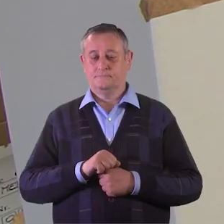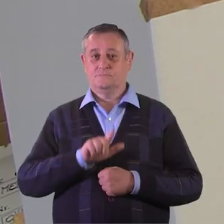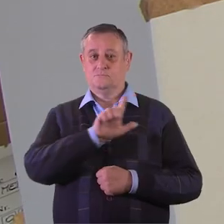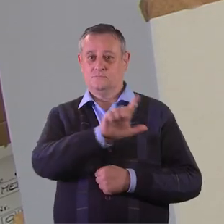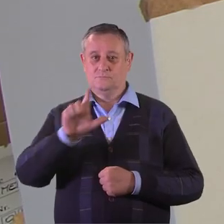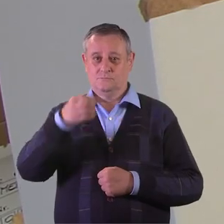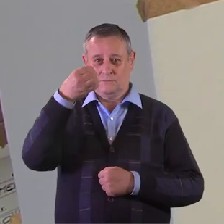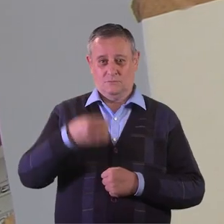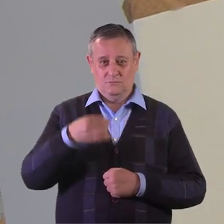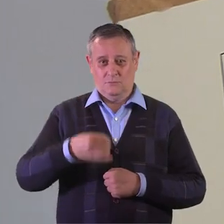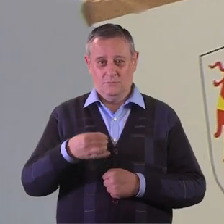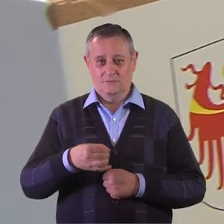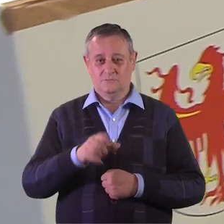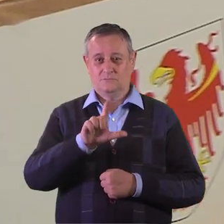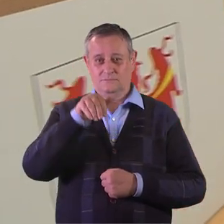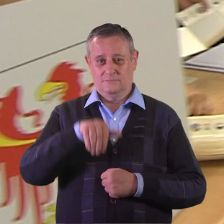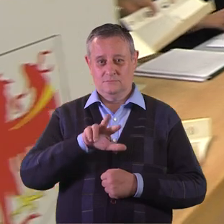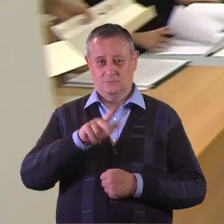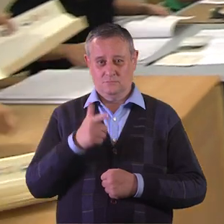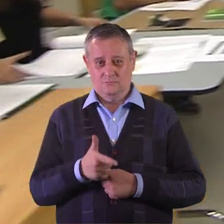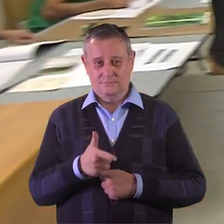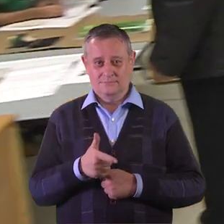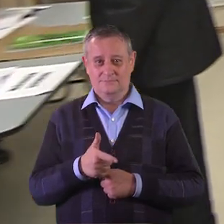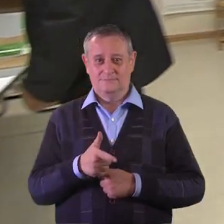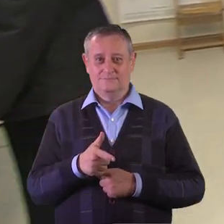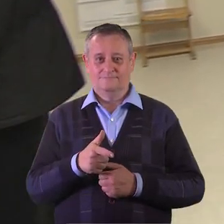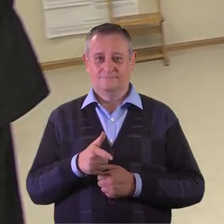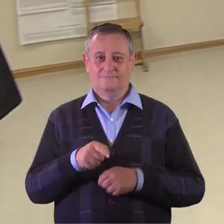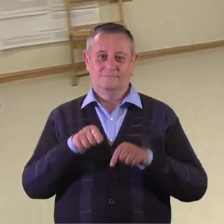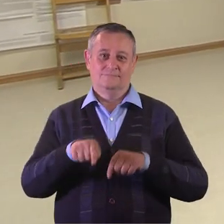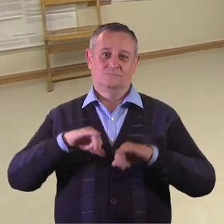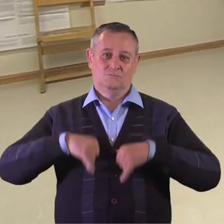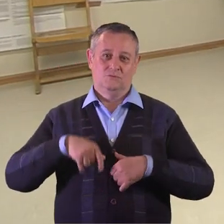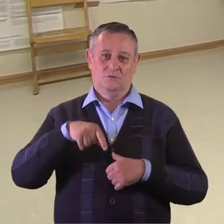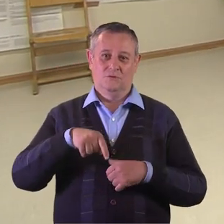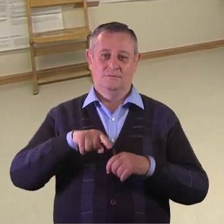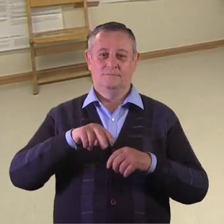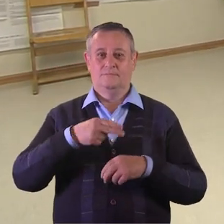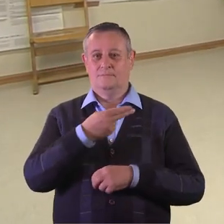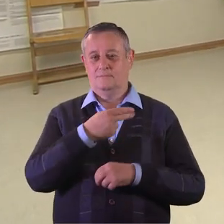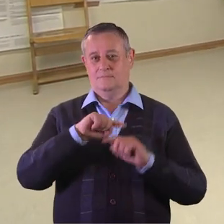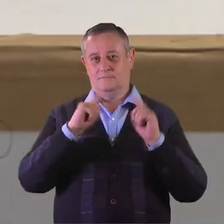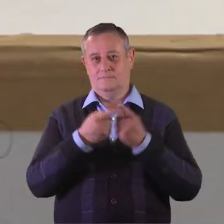am 22 Oktober 2023 sind in Südtirol Landtagswahlen